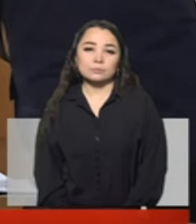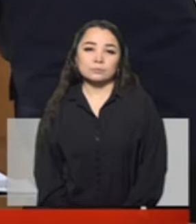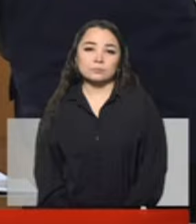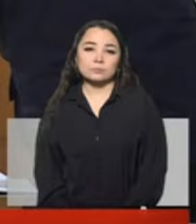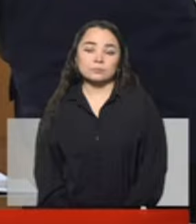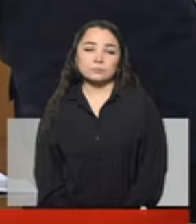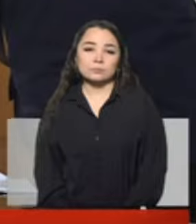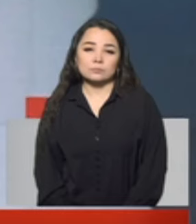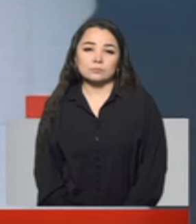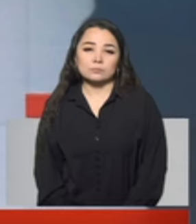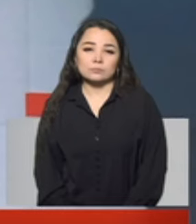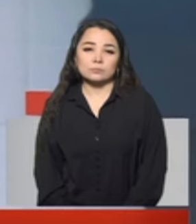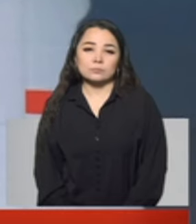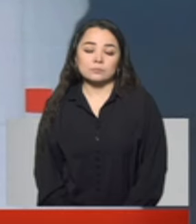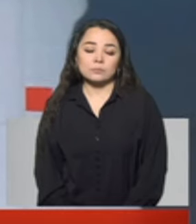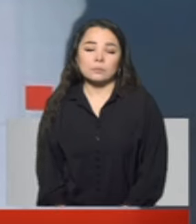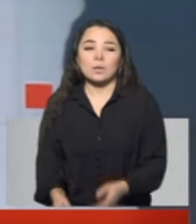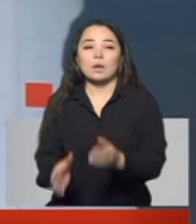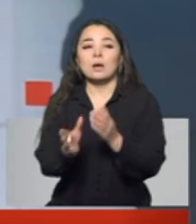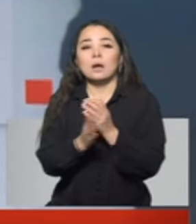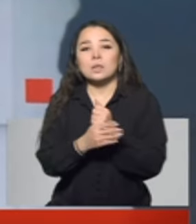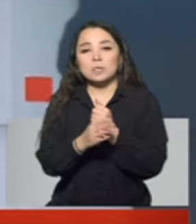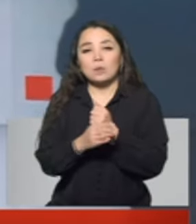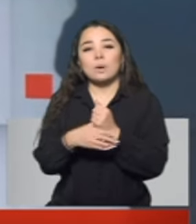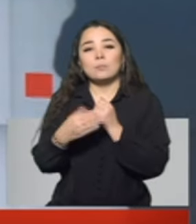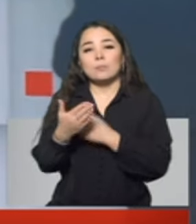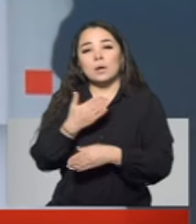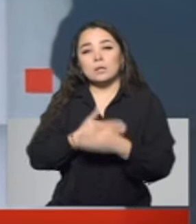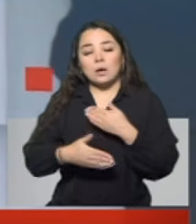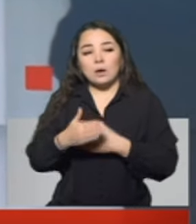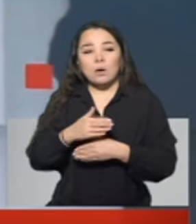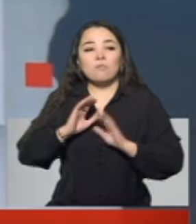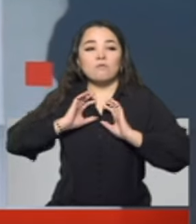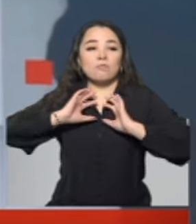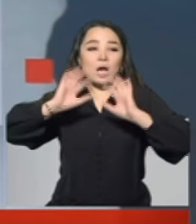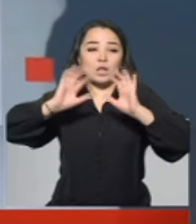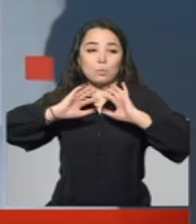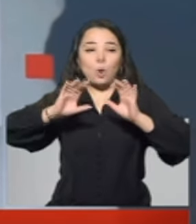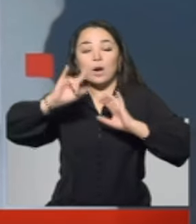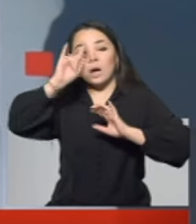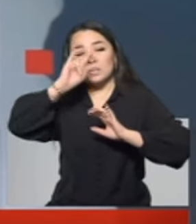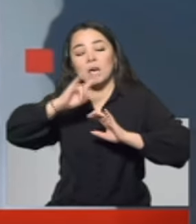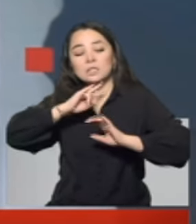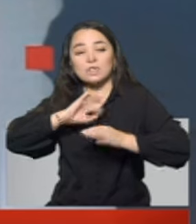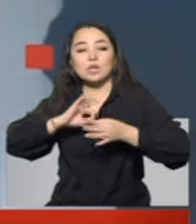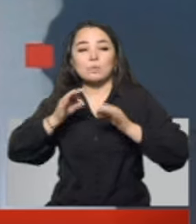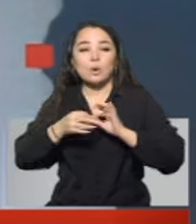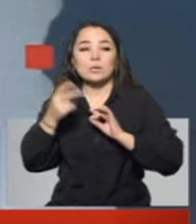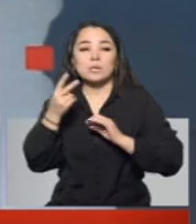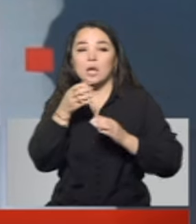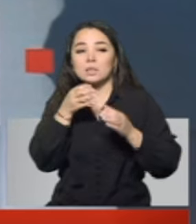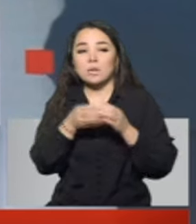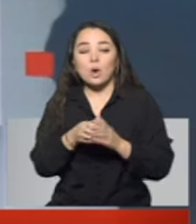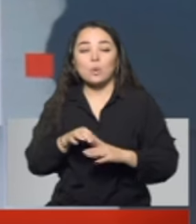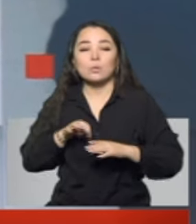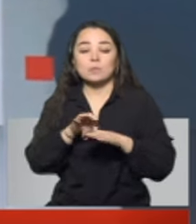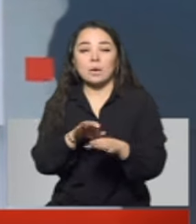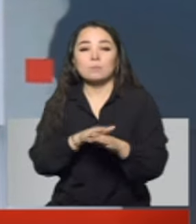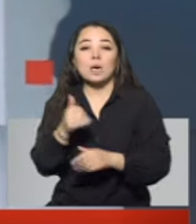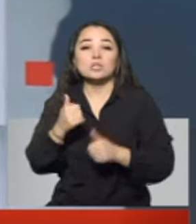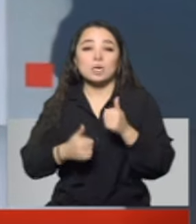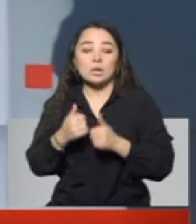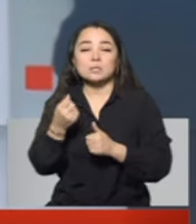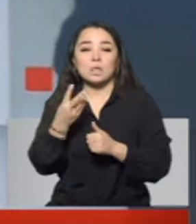Алматы. Спорт жаңалықтарына ойысақ, Атырауда пара-волейболдан Қазақстан чемпионатының екінші кезеңі өтіп жатыр.